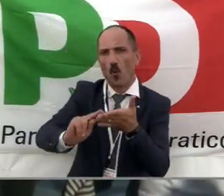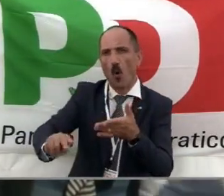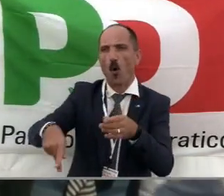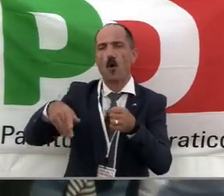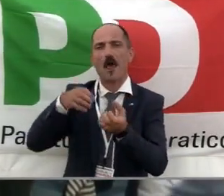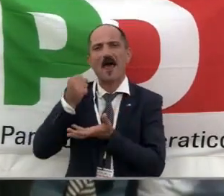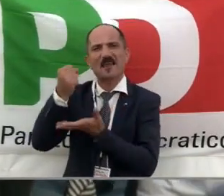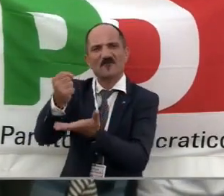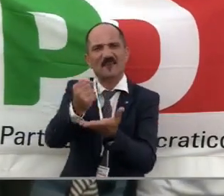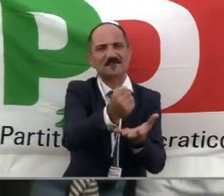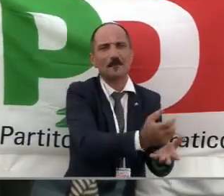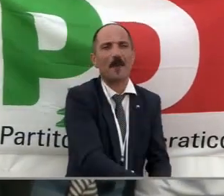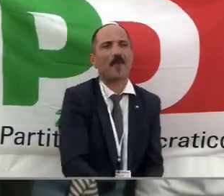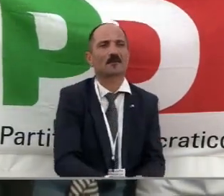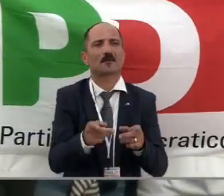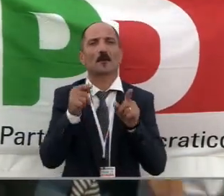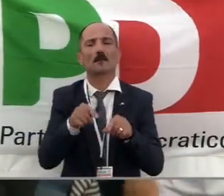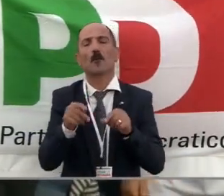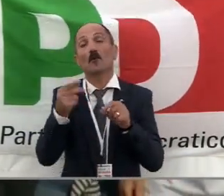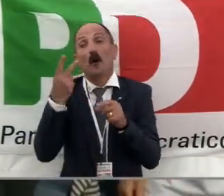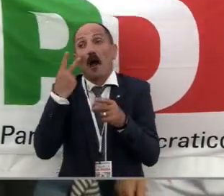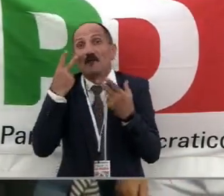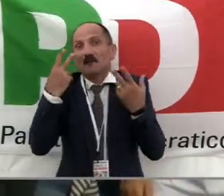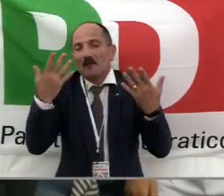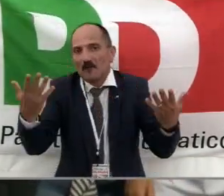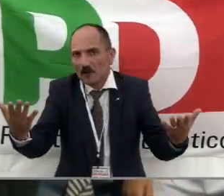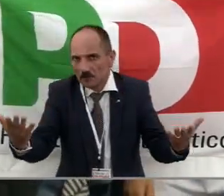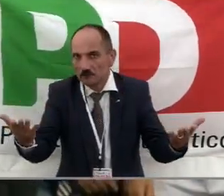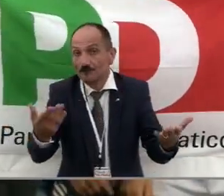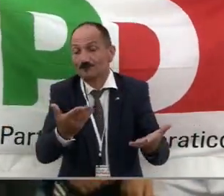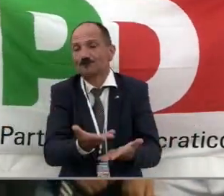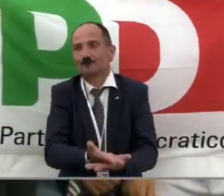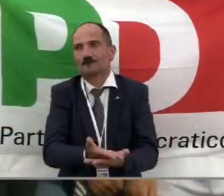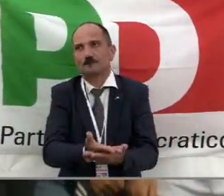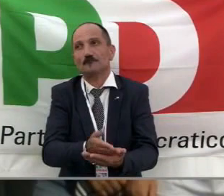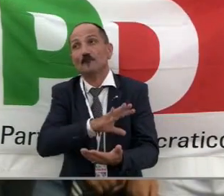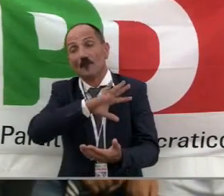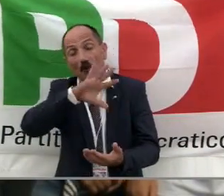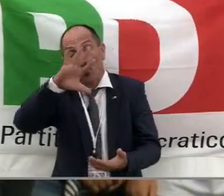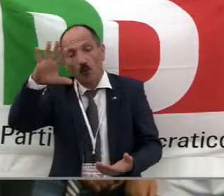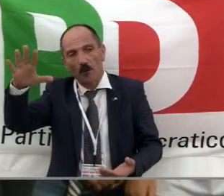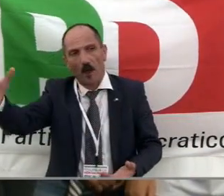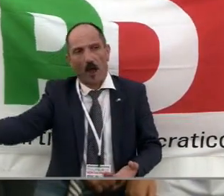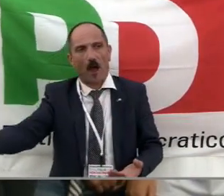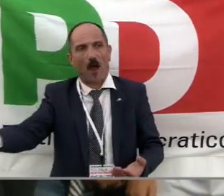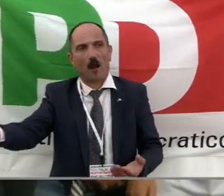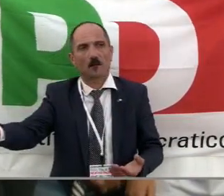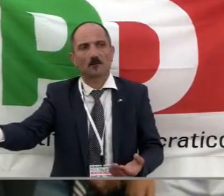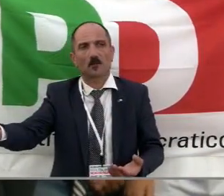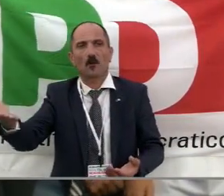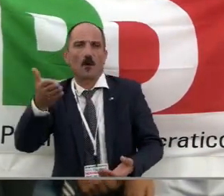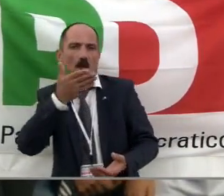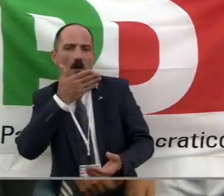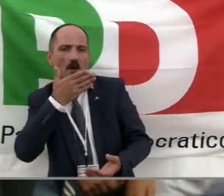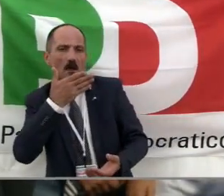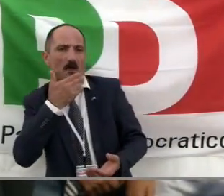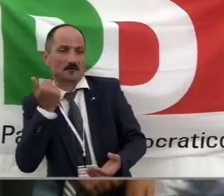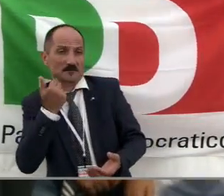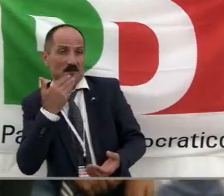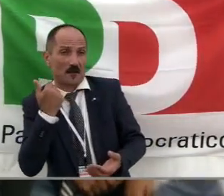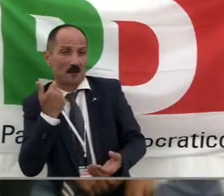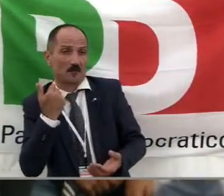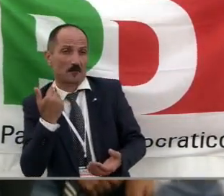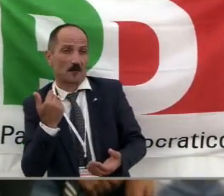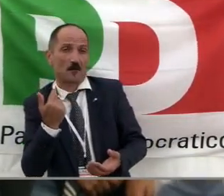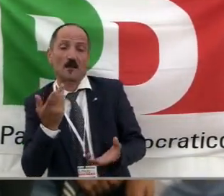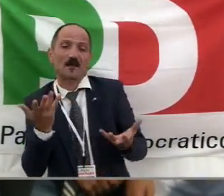agli investimenti. E avrete notato che c'è un altro clamoroso assente in tutto